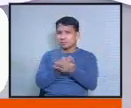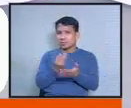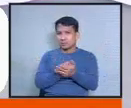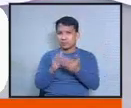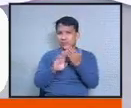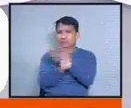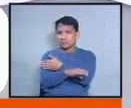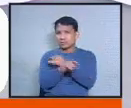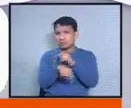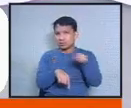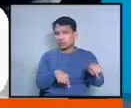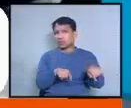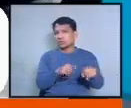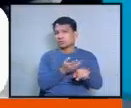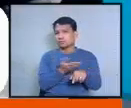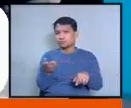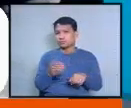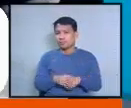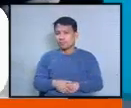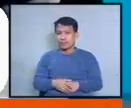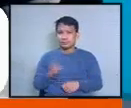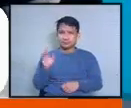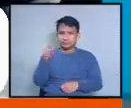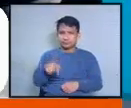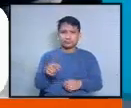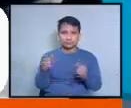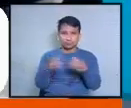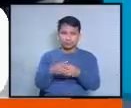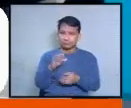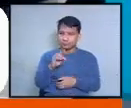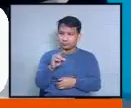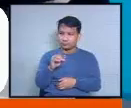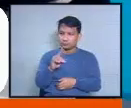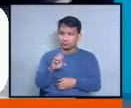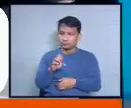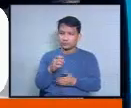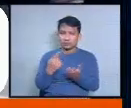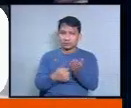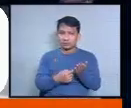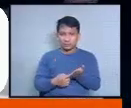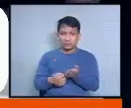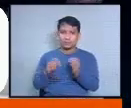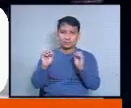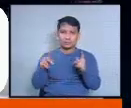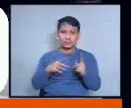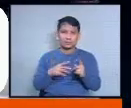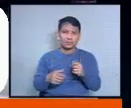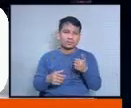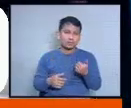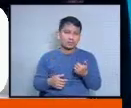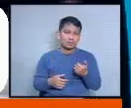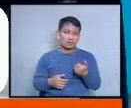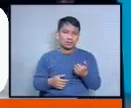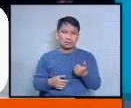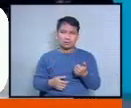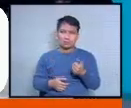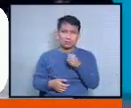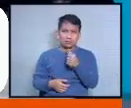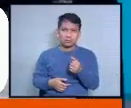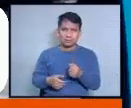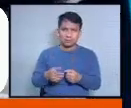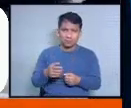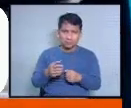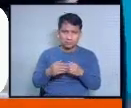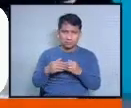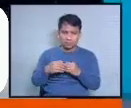sir. Sa Dole na lang, sir, pag-uusapan. Sige, sir. At saka, ampliyadong pala, sir, hindi lang daw po, sir,